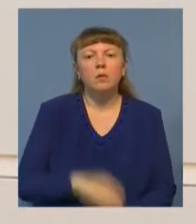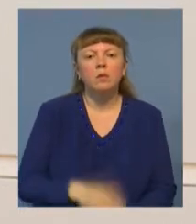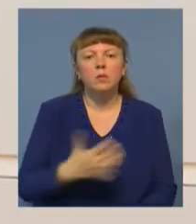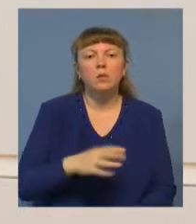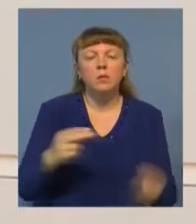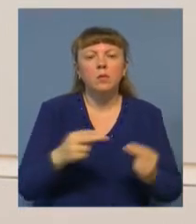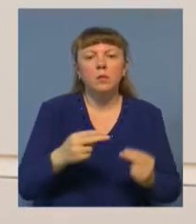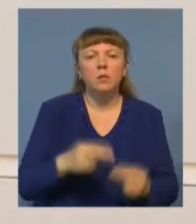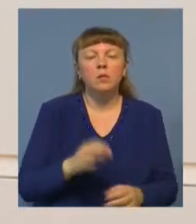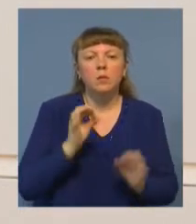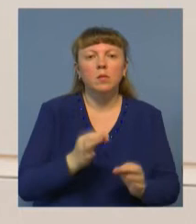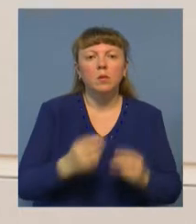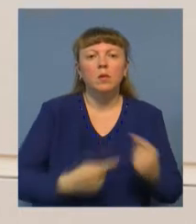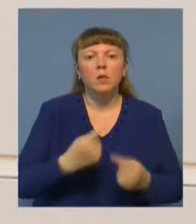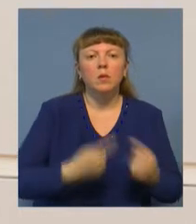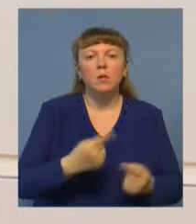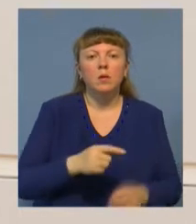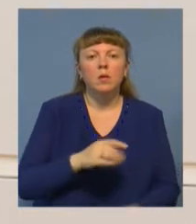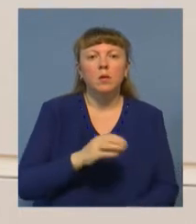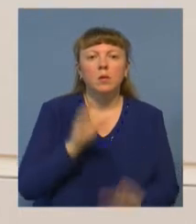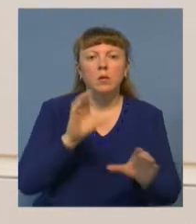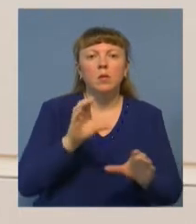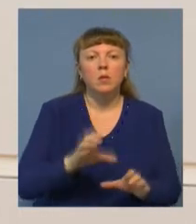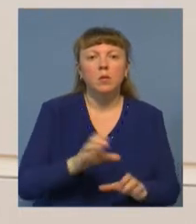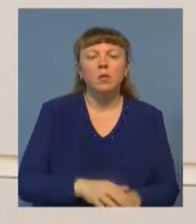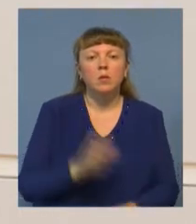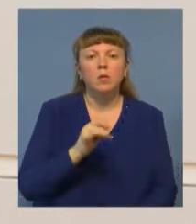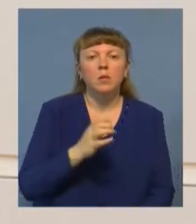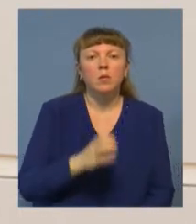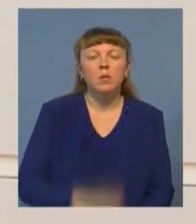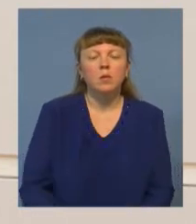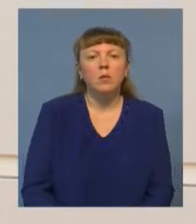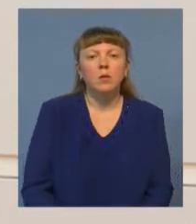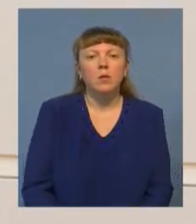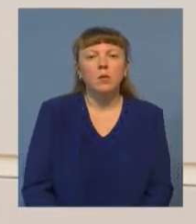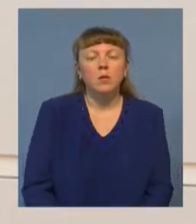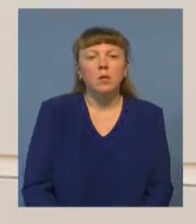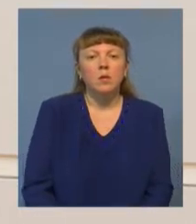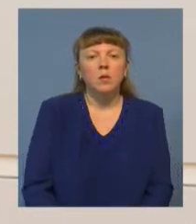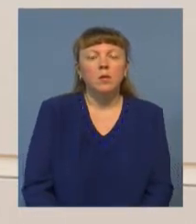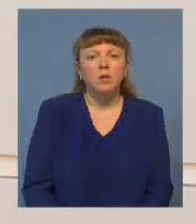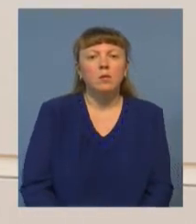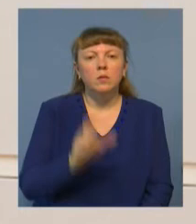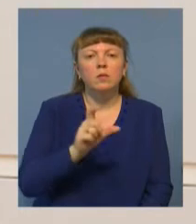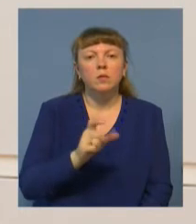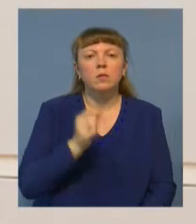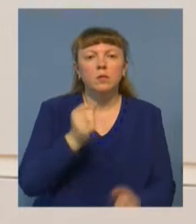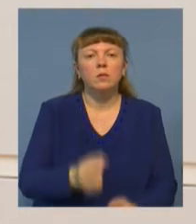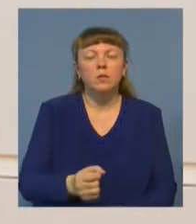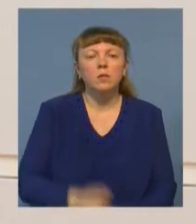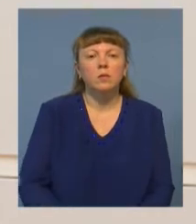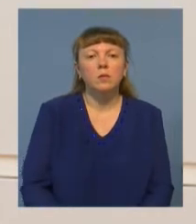при получении свидетельства о праве на наследство по закону, обращаясь к нотариусу, граждане устанавливают, да,